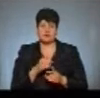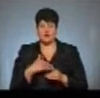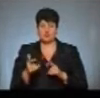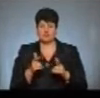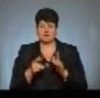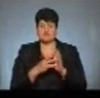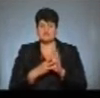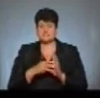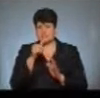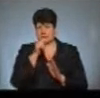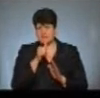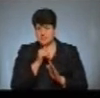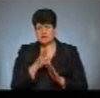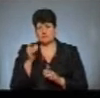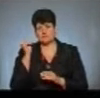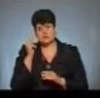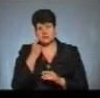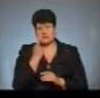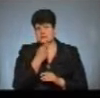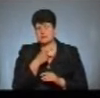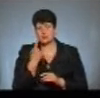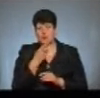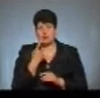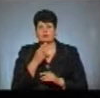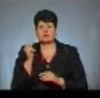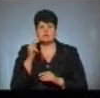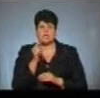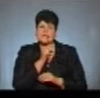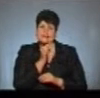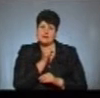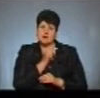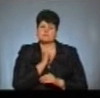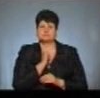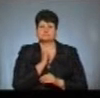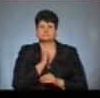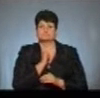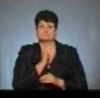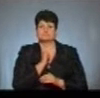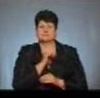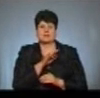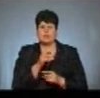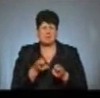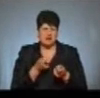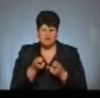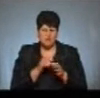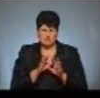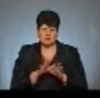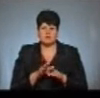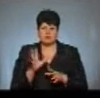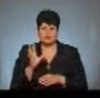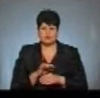я 8 місяців вивчала іспанську мову, навчання, там не так не придираються до